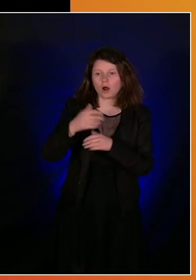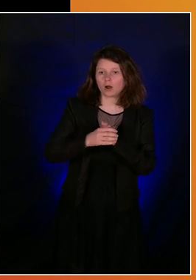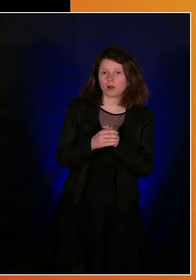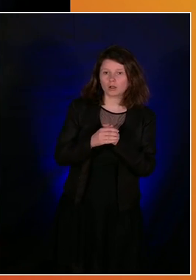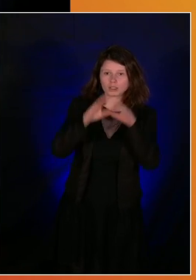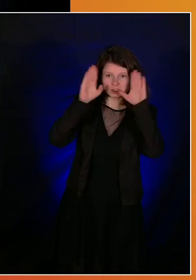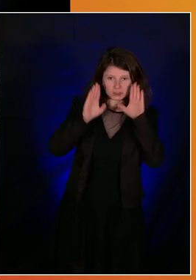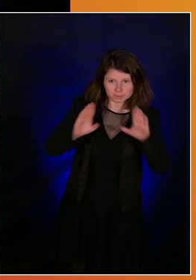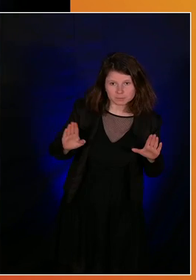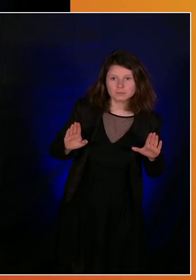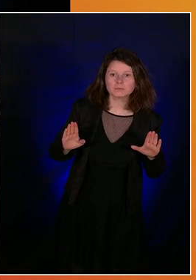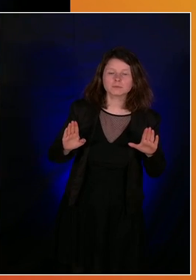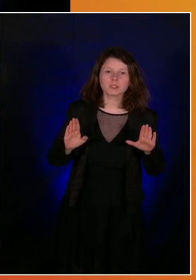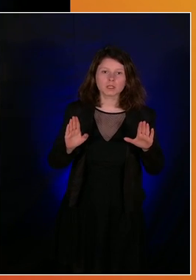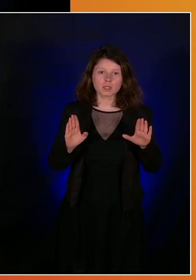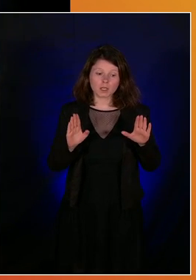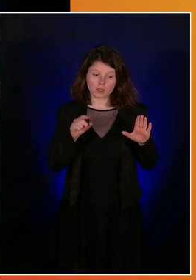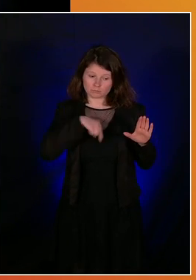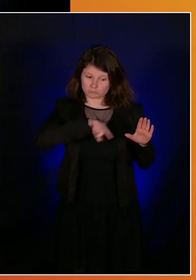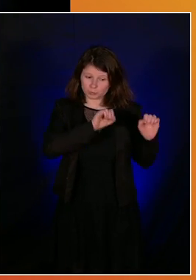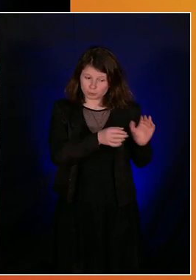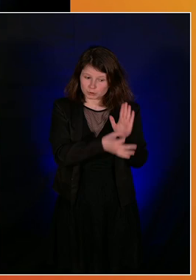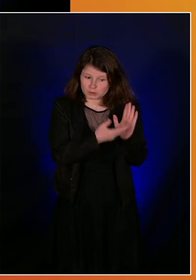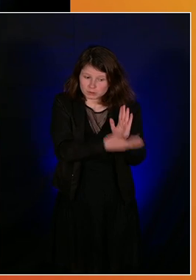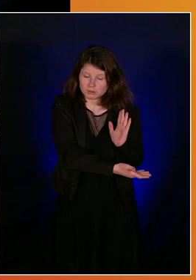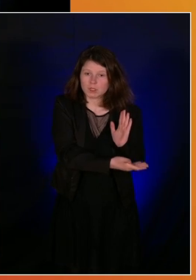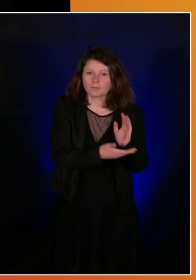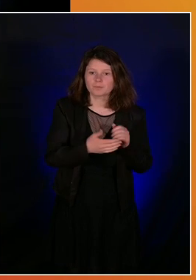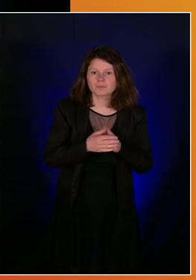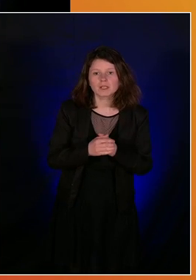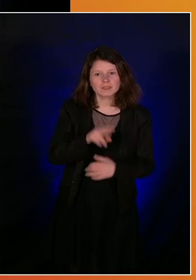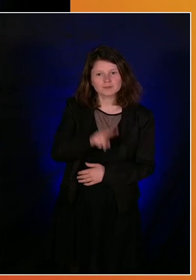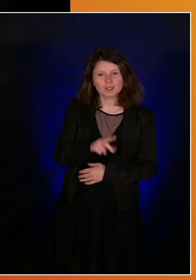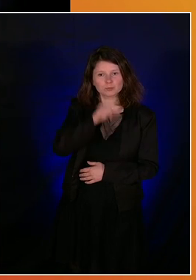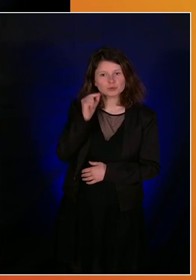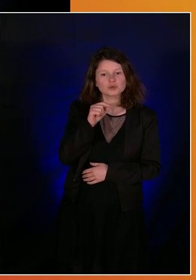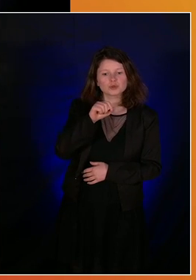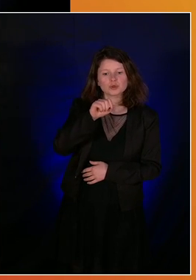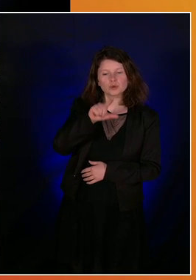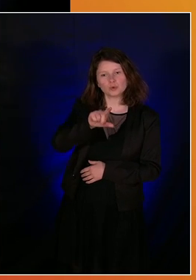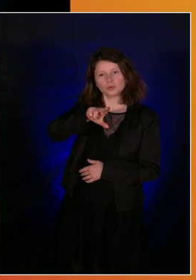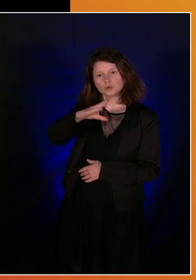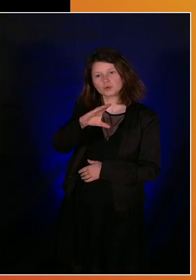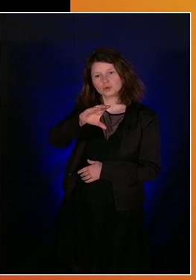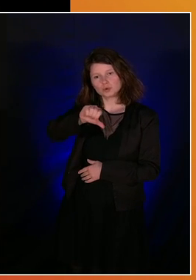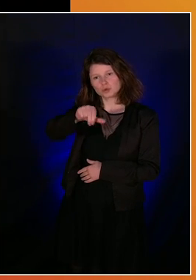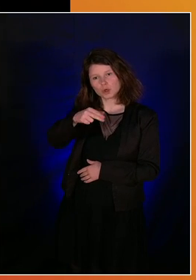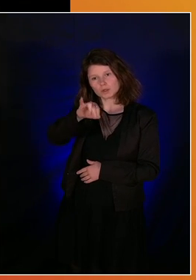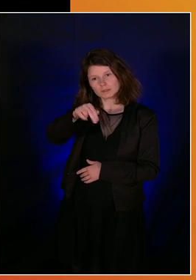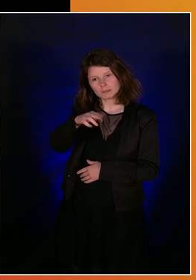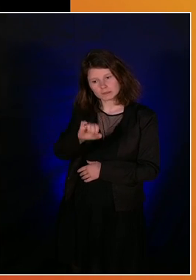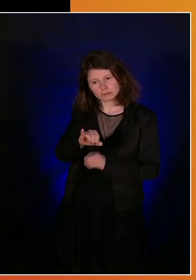et s'il est vrai que Lucas vissantini doit être condamné et il l' été pour ses pratiques